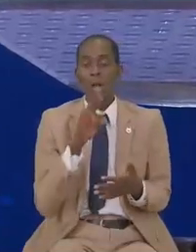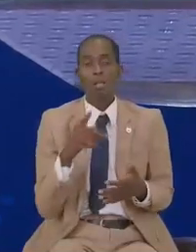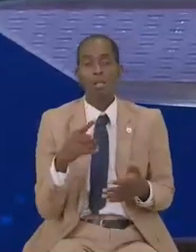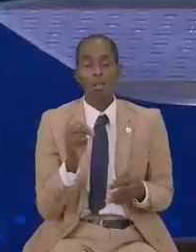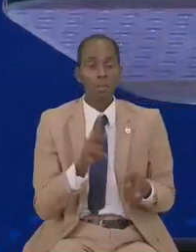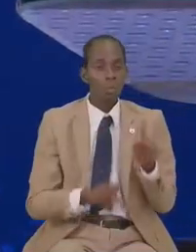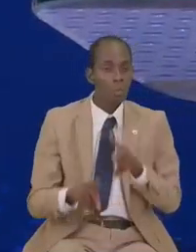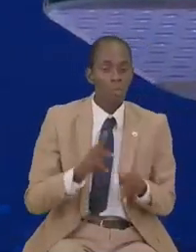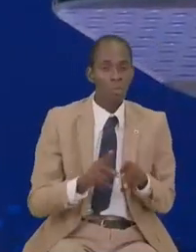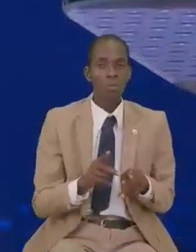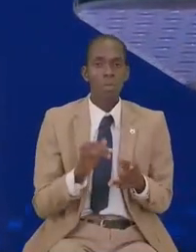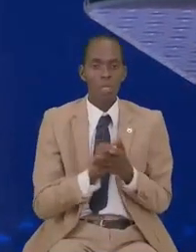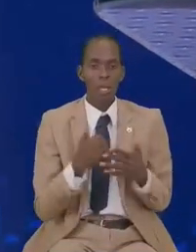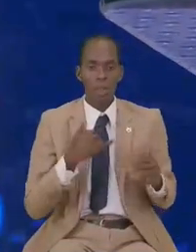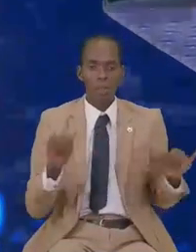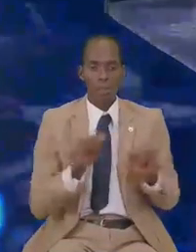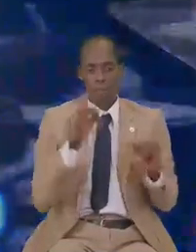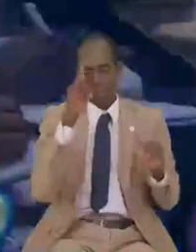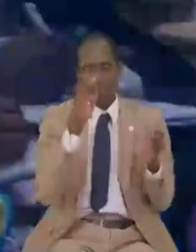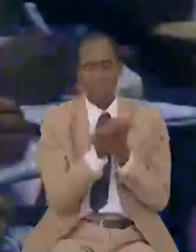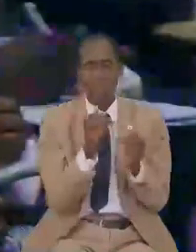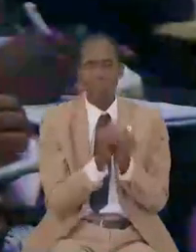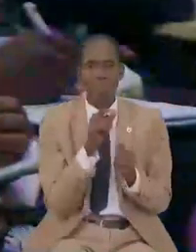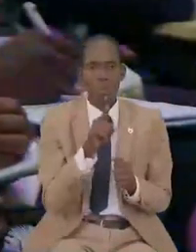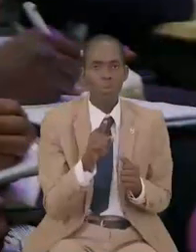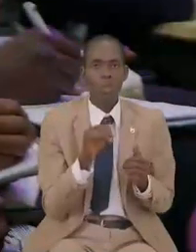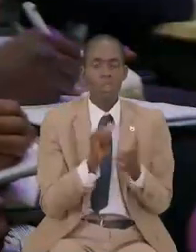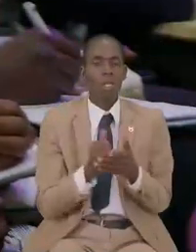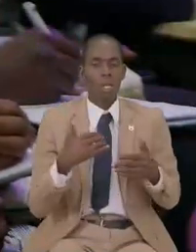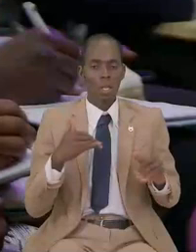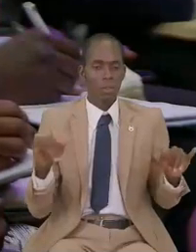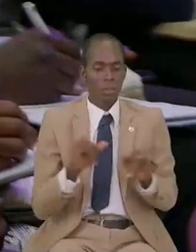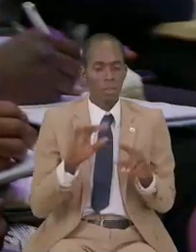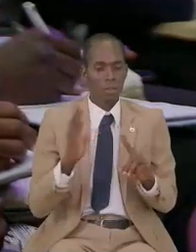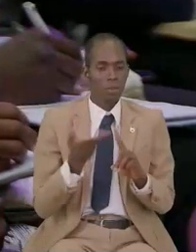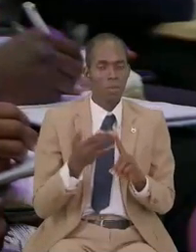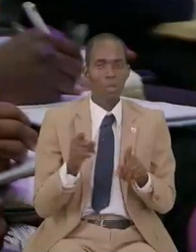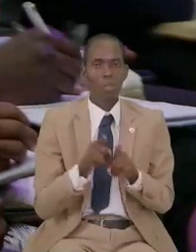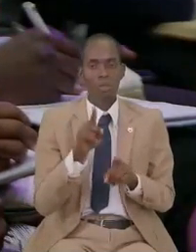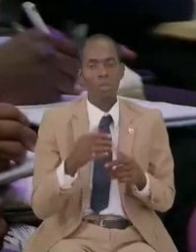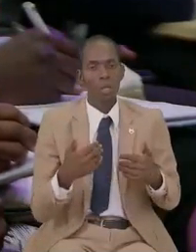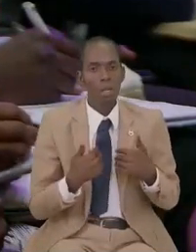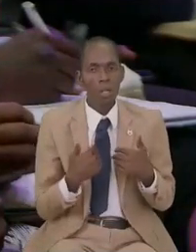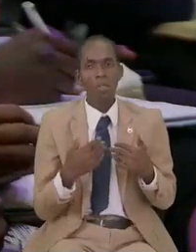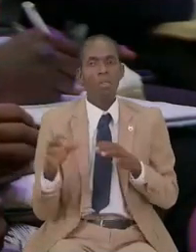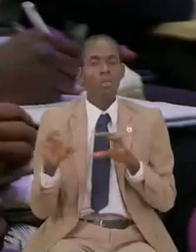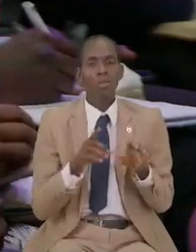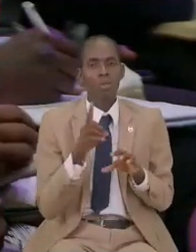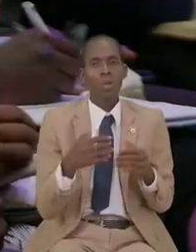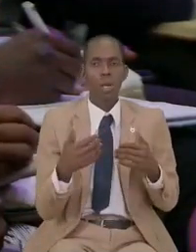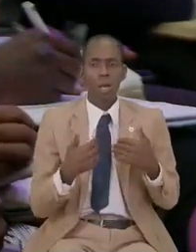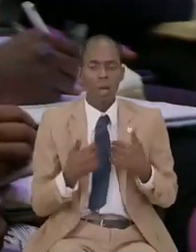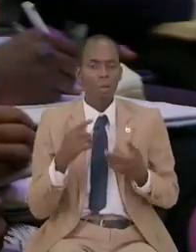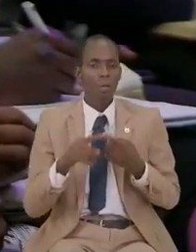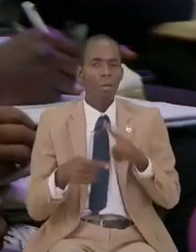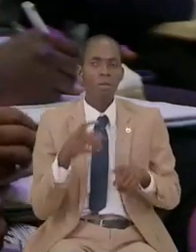même conviction que toi, le même courage que toi, la même consécration que toi? As-tu des compagnons